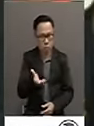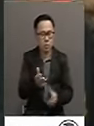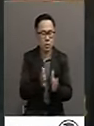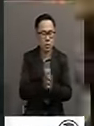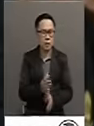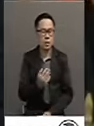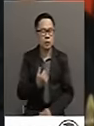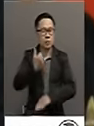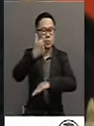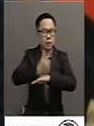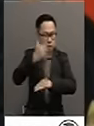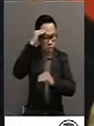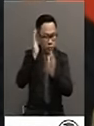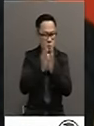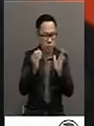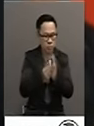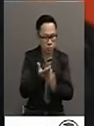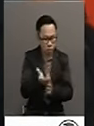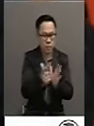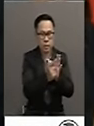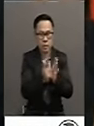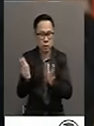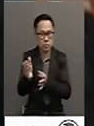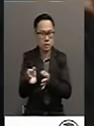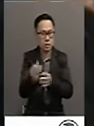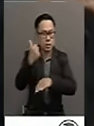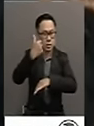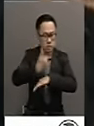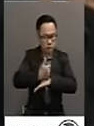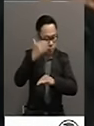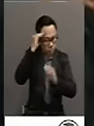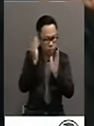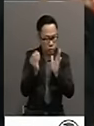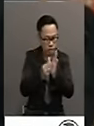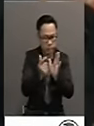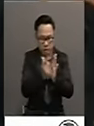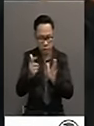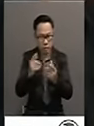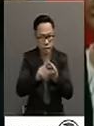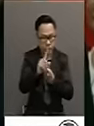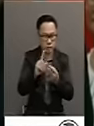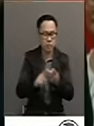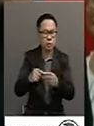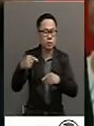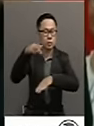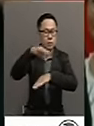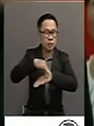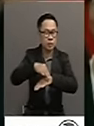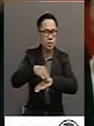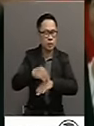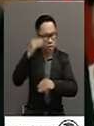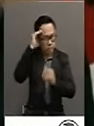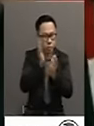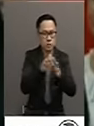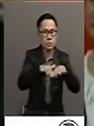พลตำรวจโทสานิทนะฮะให้ลาออกจากตำแหน่งผู้บัญชาการตำรวจนครบาลแต่ว่ายังสามารถดำรงตำแหน่งตำรวจสัญญาบัตร